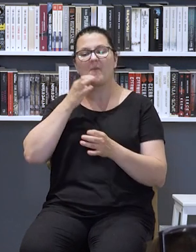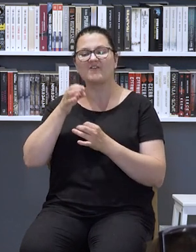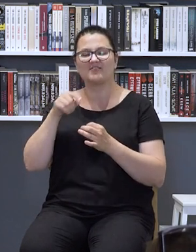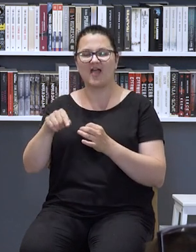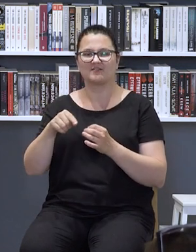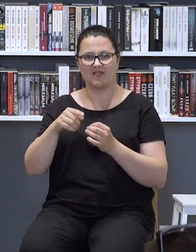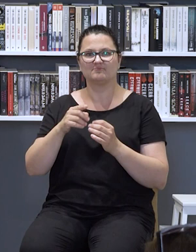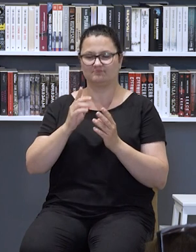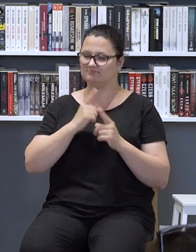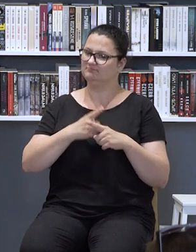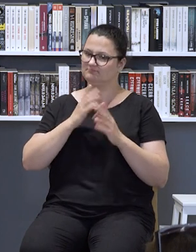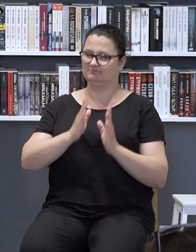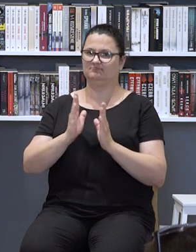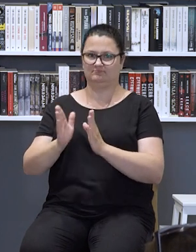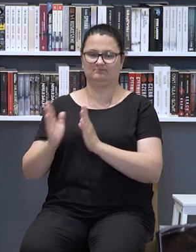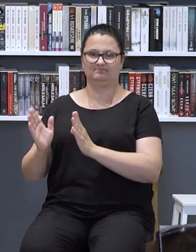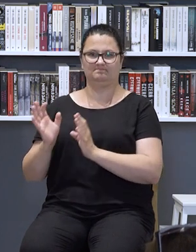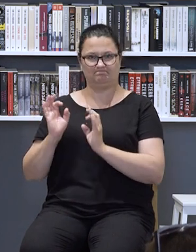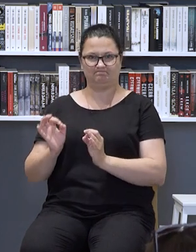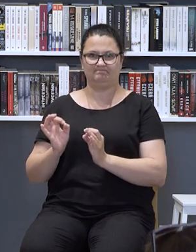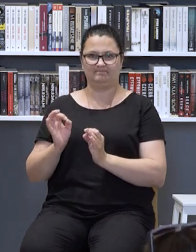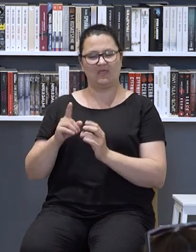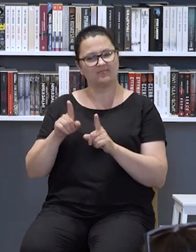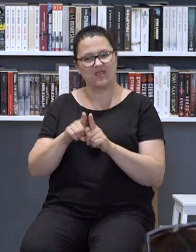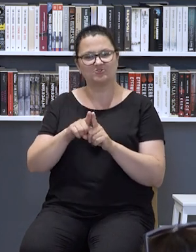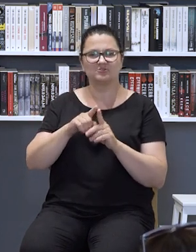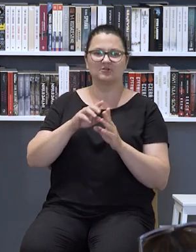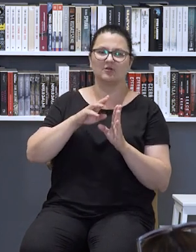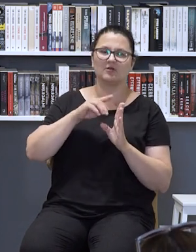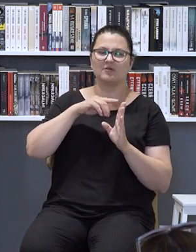bardzo konsekwentna. I tam też są odbicia i